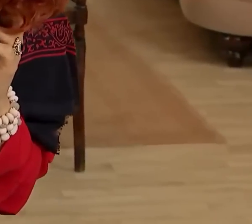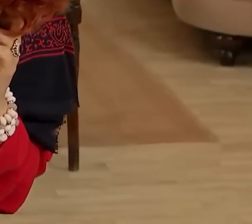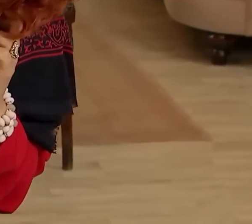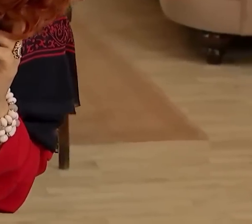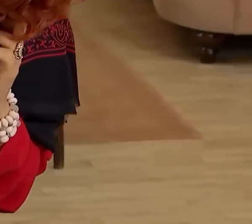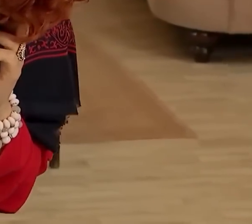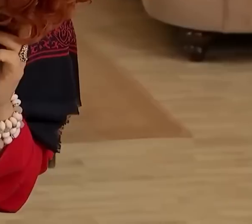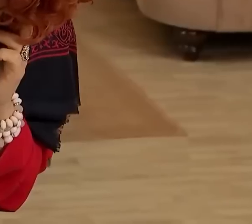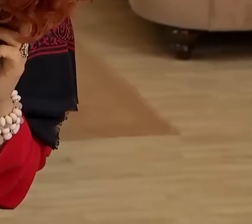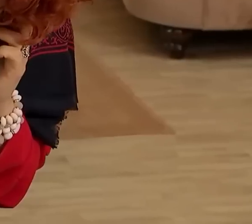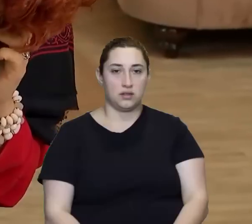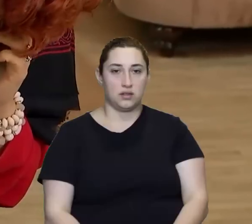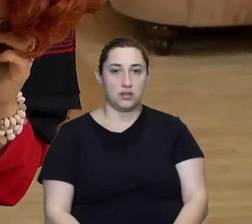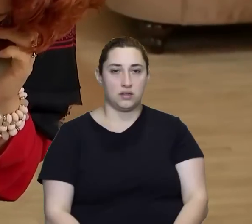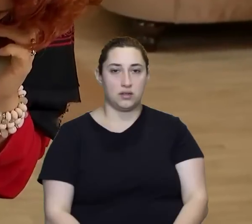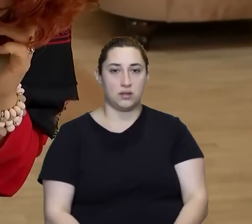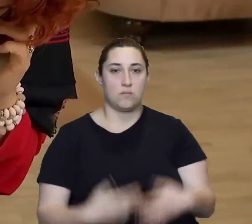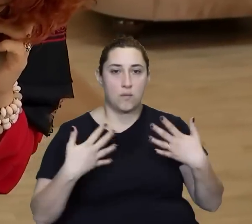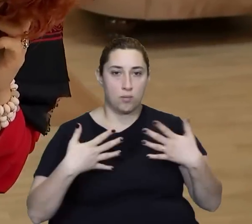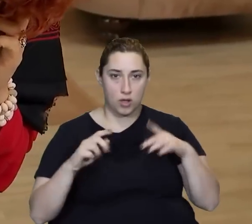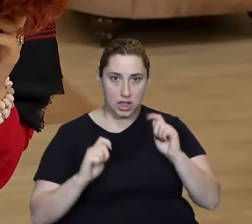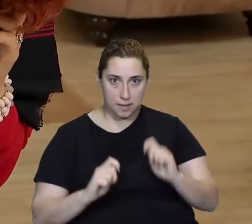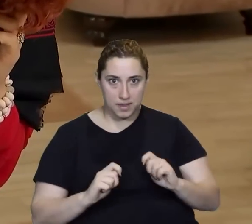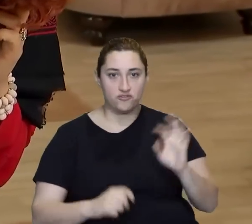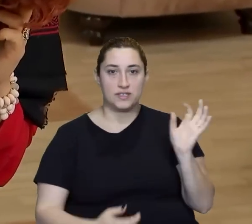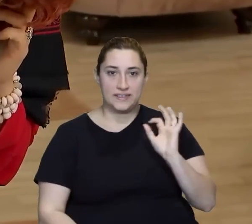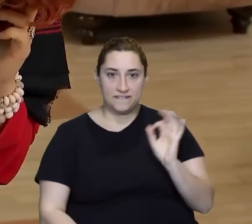Masada iki büklüm yazıyor. Sıklaştıracağız. Evet.